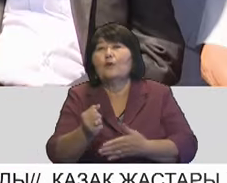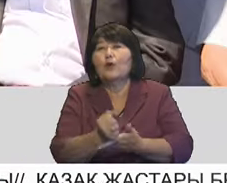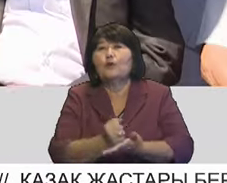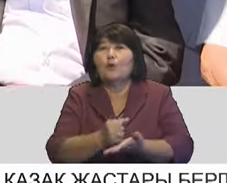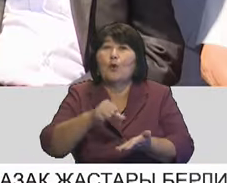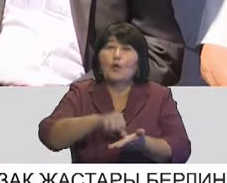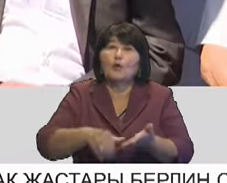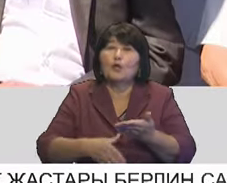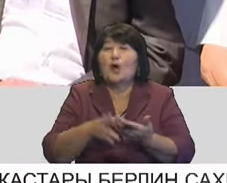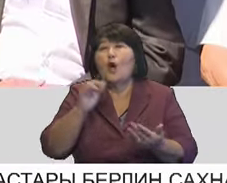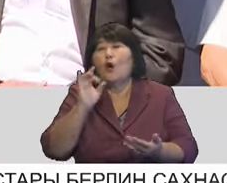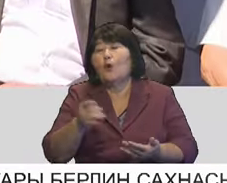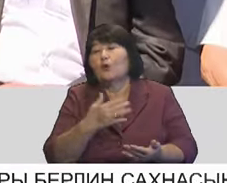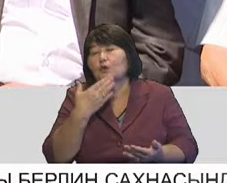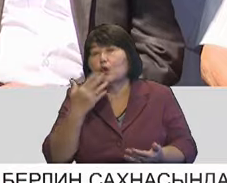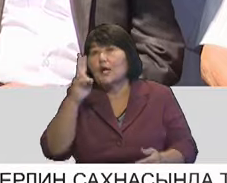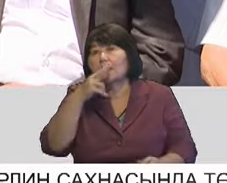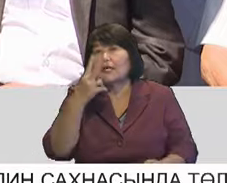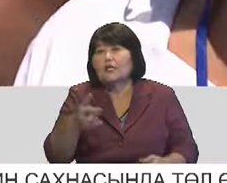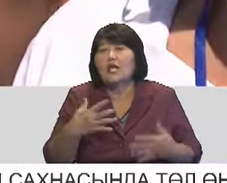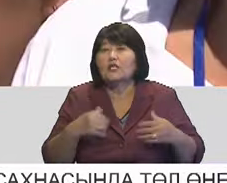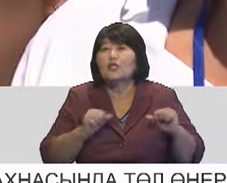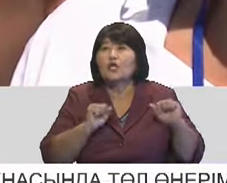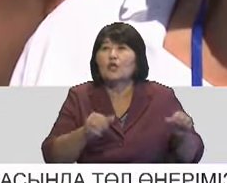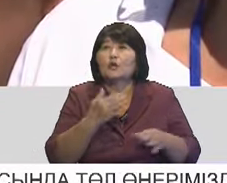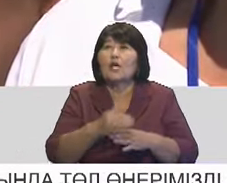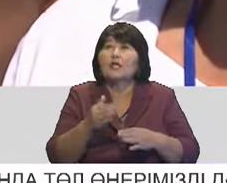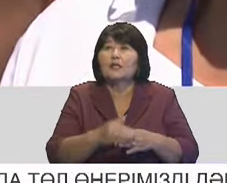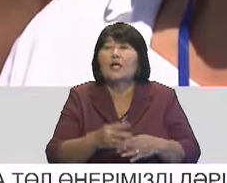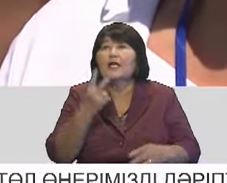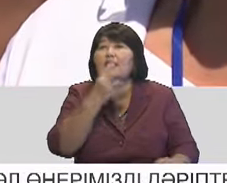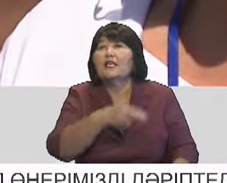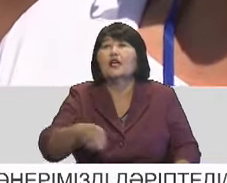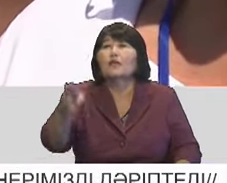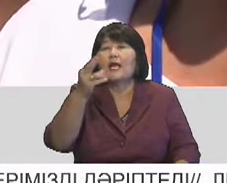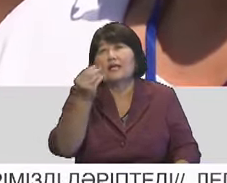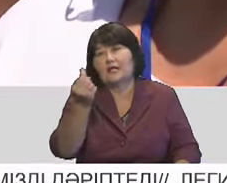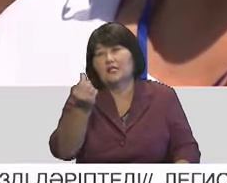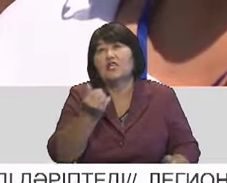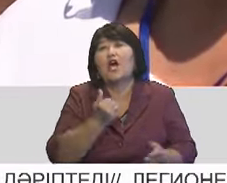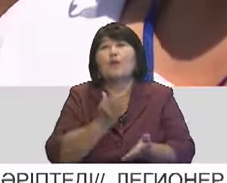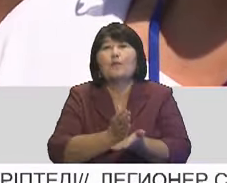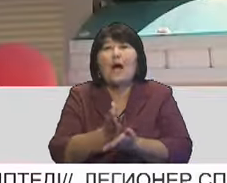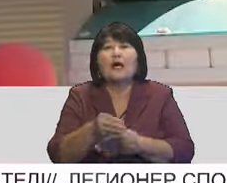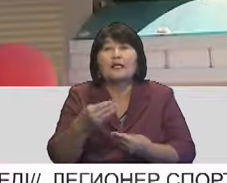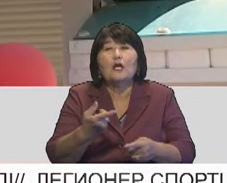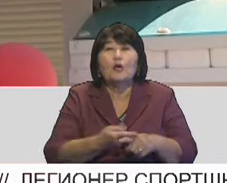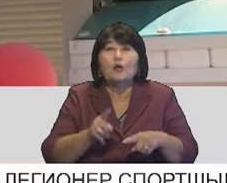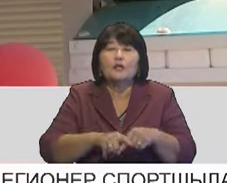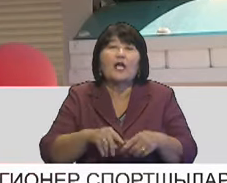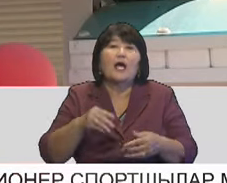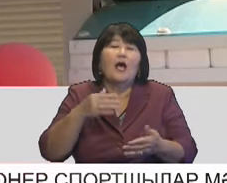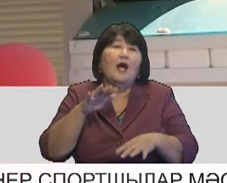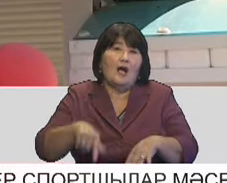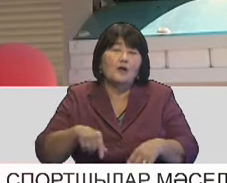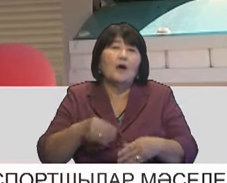мұрындық болған. Қор соңғы 2 жылда өңірдің денсаулық сақтау саласына 2 миллиард теңге қаржы бағыттаған. Оған қоса аймақ қазынасынан